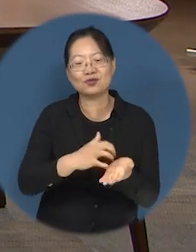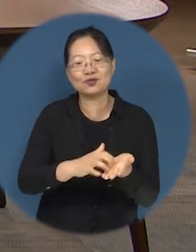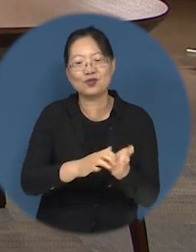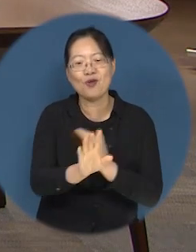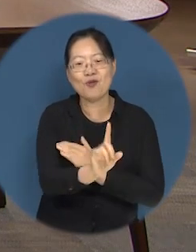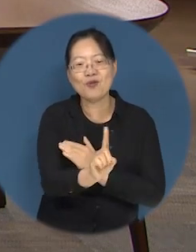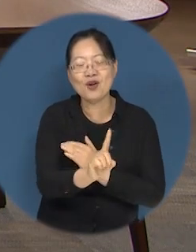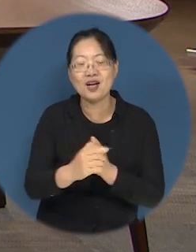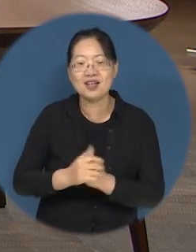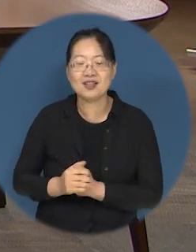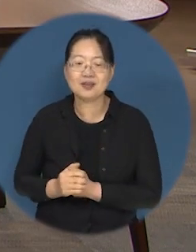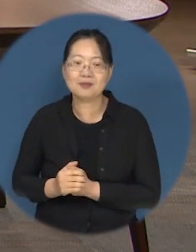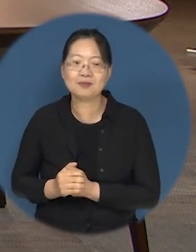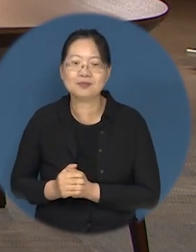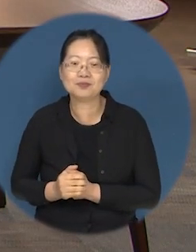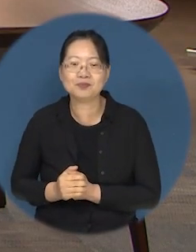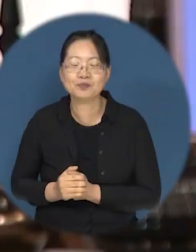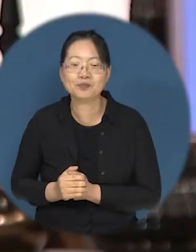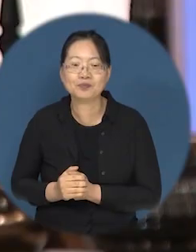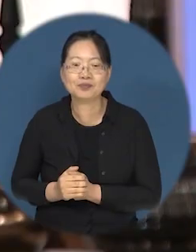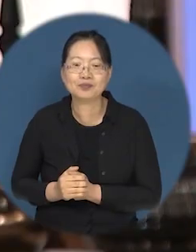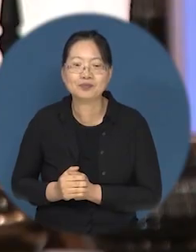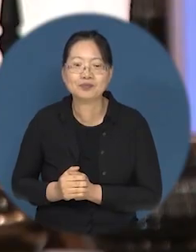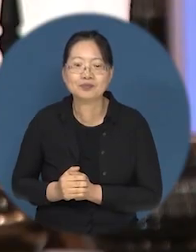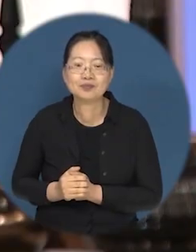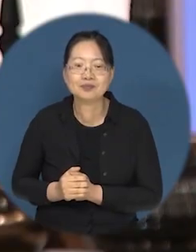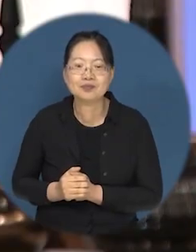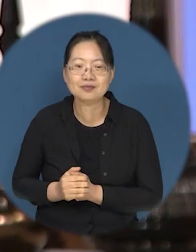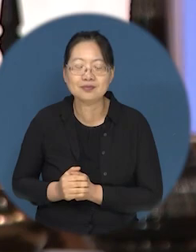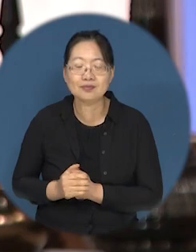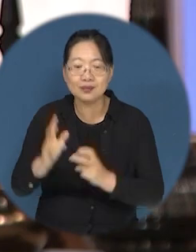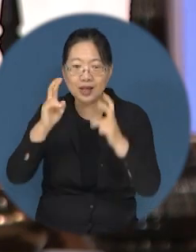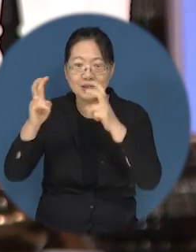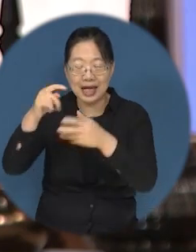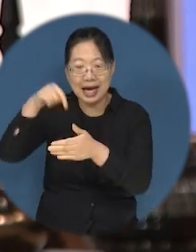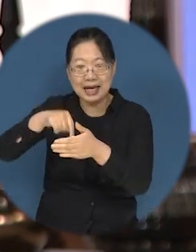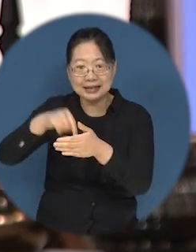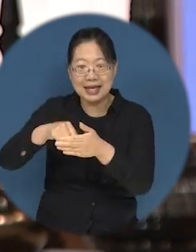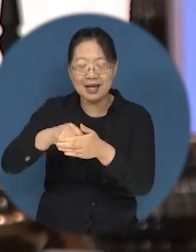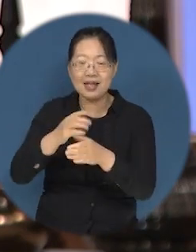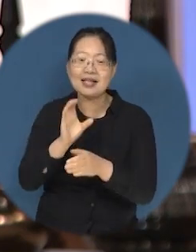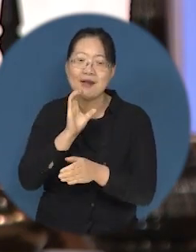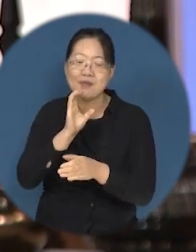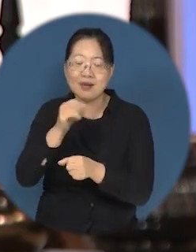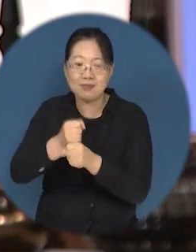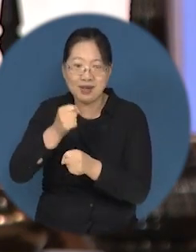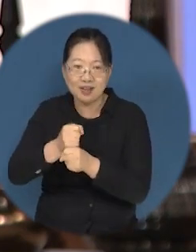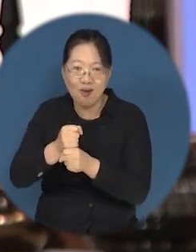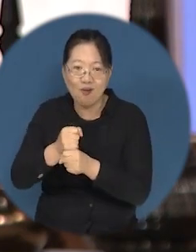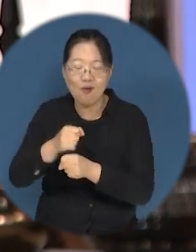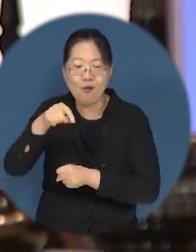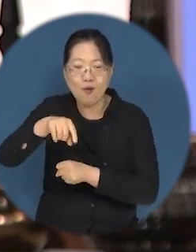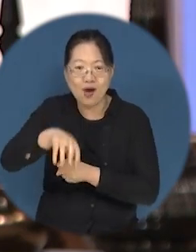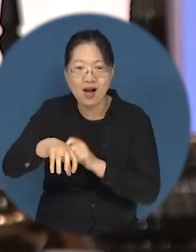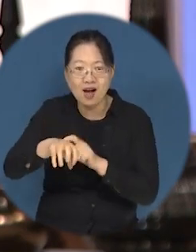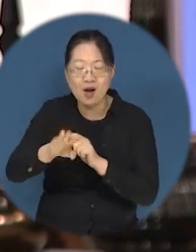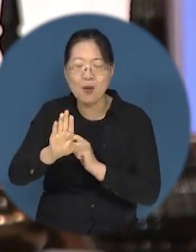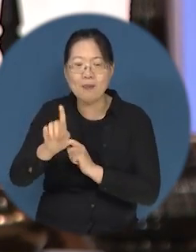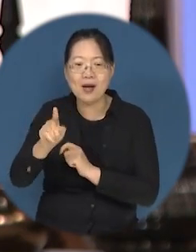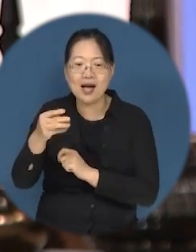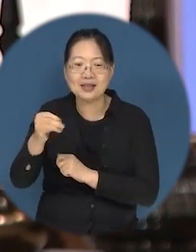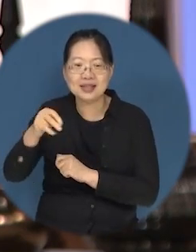그건 이제 네이버에서 처음 의뢰가 와서 한 건데 사내에 카페를 만들어서 그 카페에서